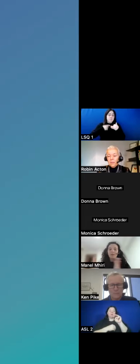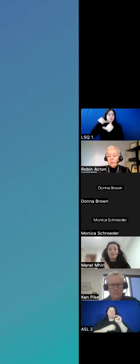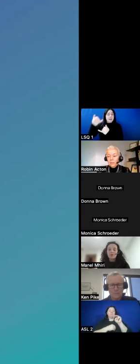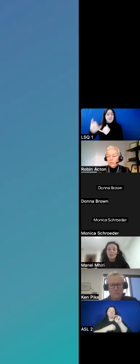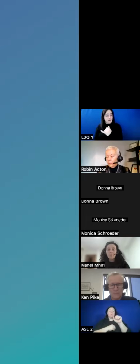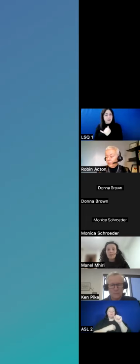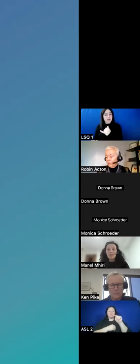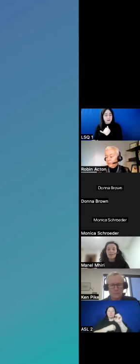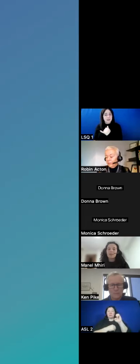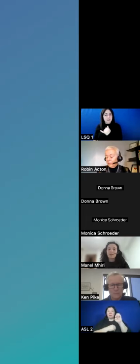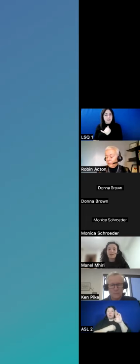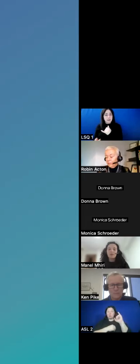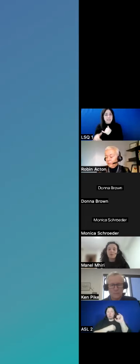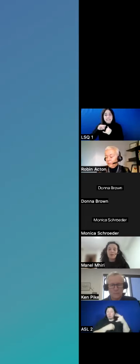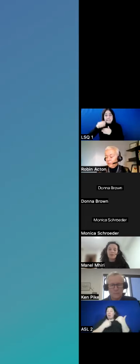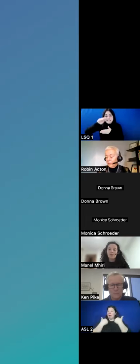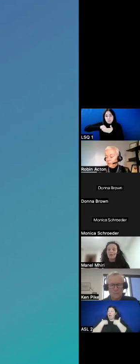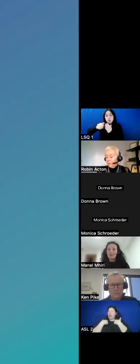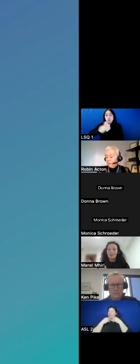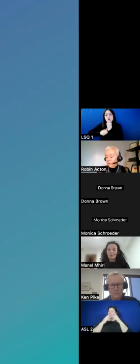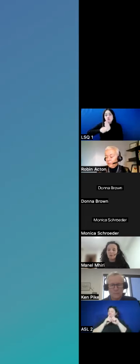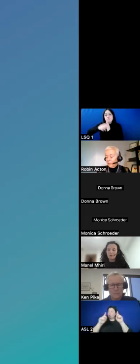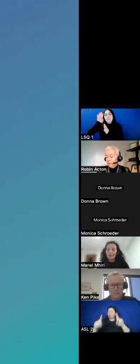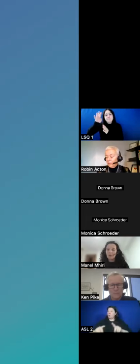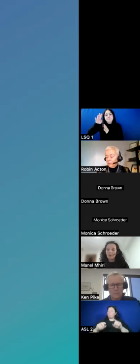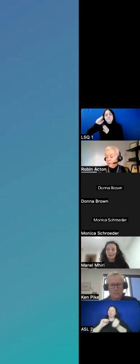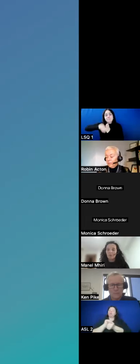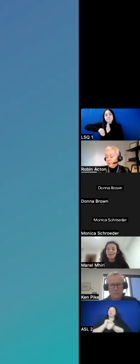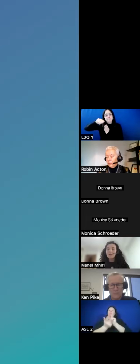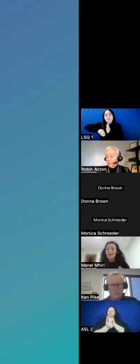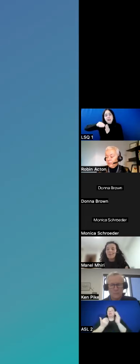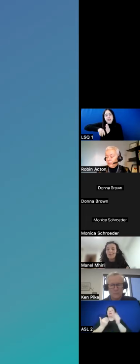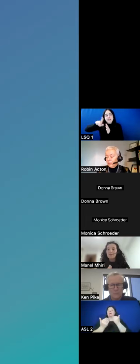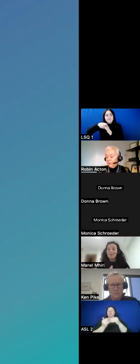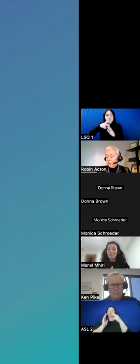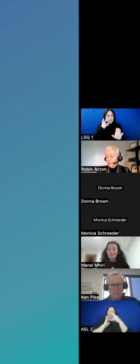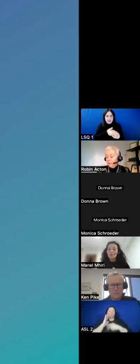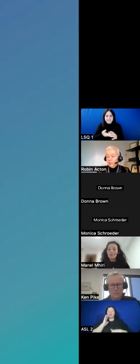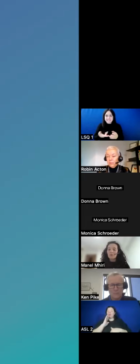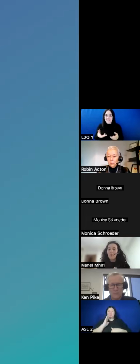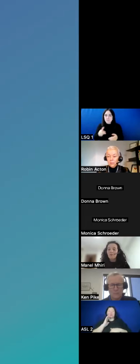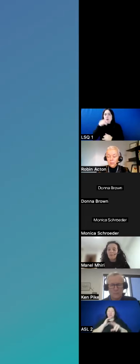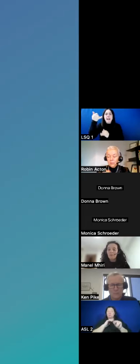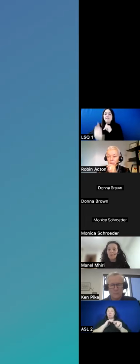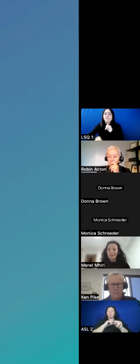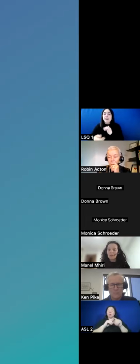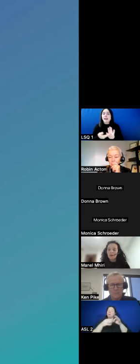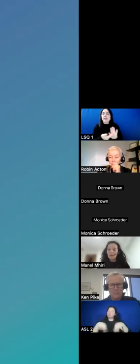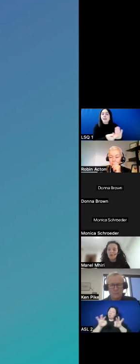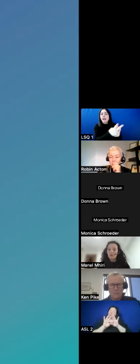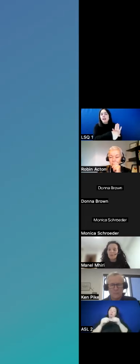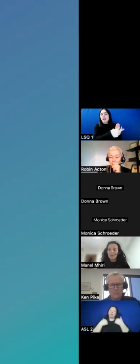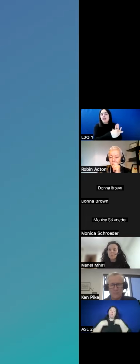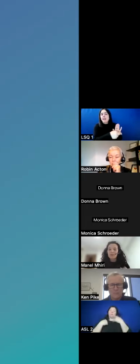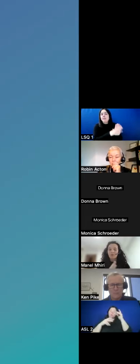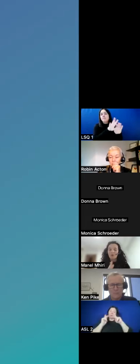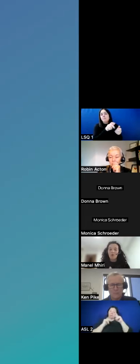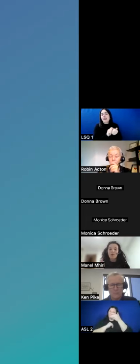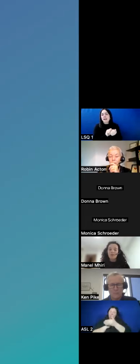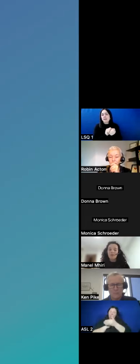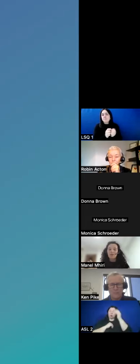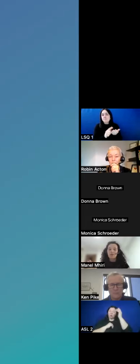documents. C'est pas avoir le document et ensuite le traduire en easy read, lecture facile ou d'autres formats. C'est important que